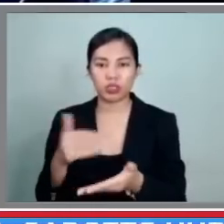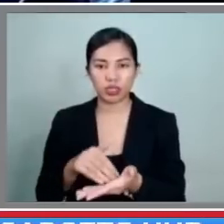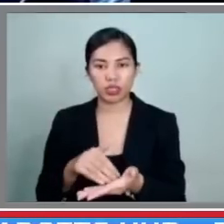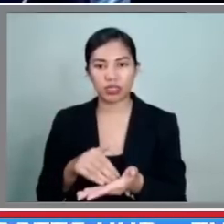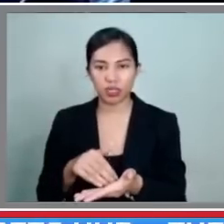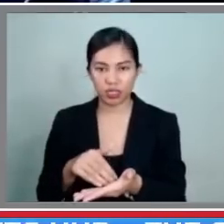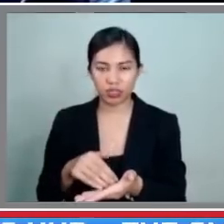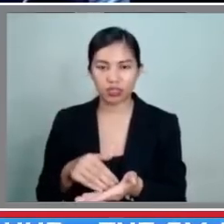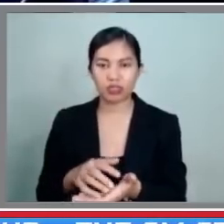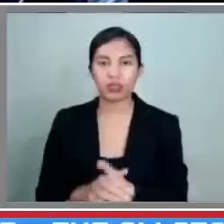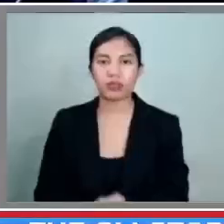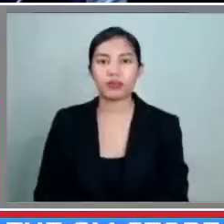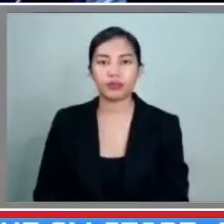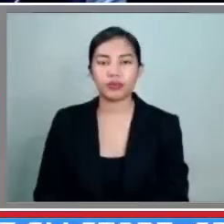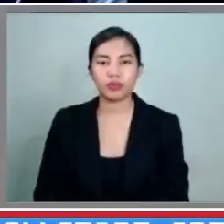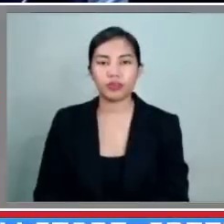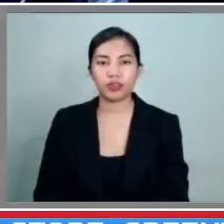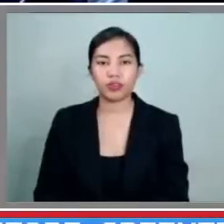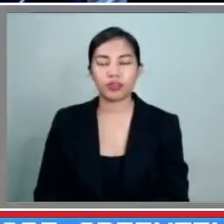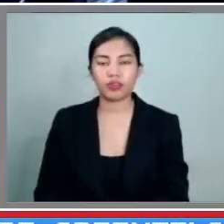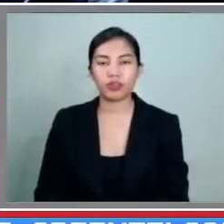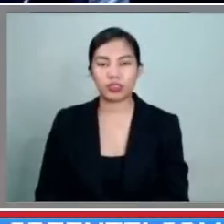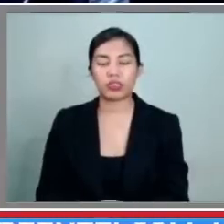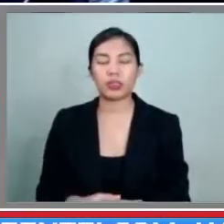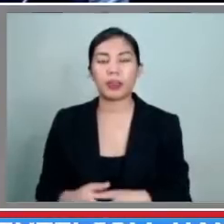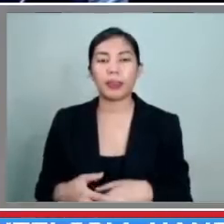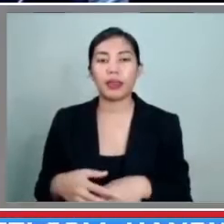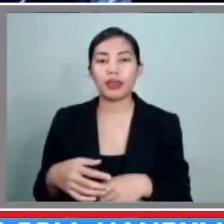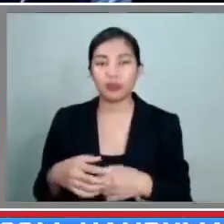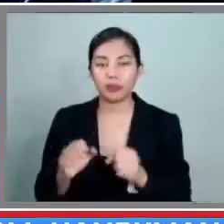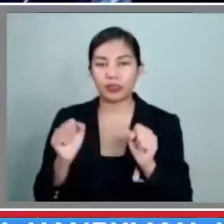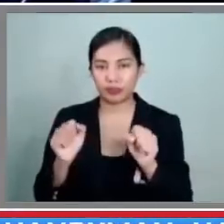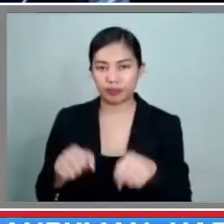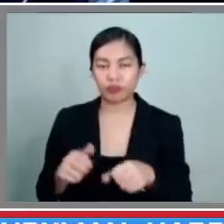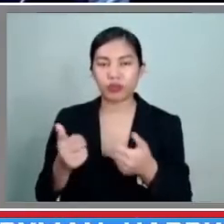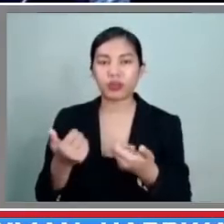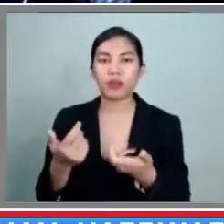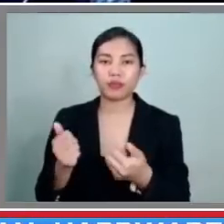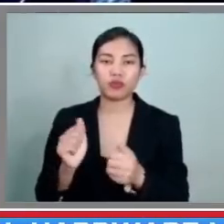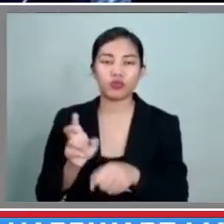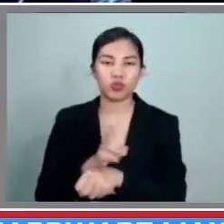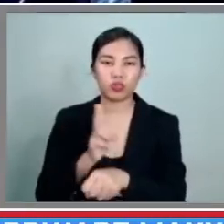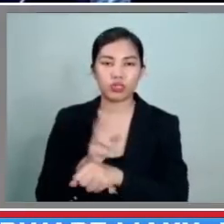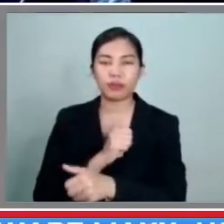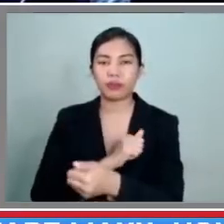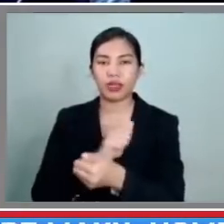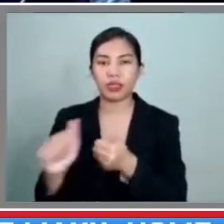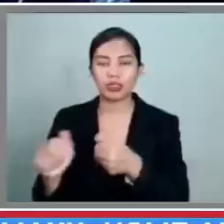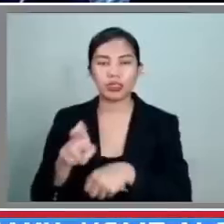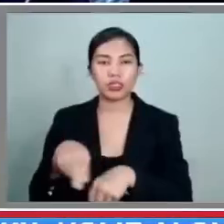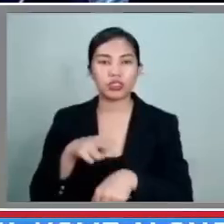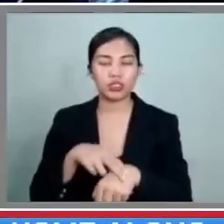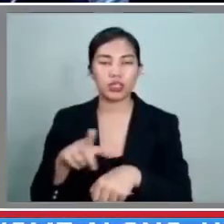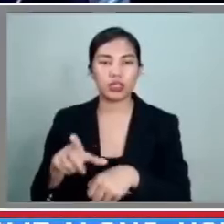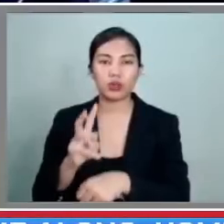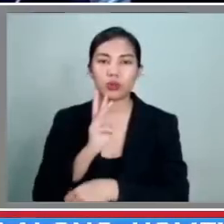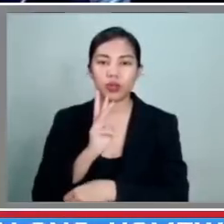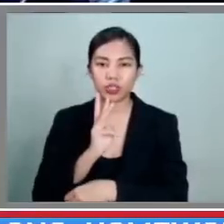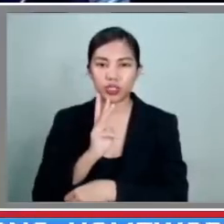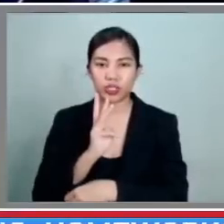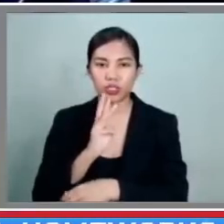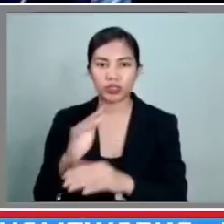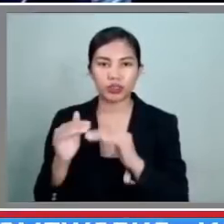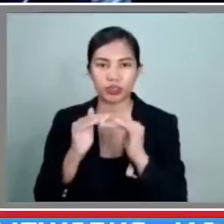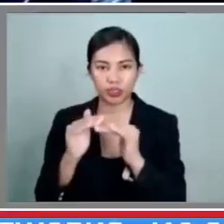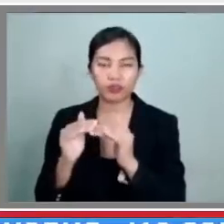sa domestic water supply at ito naman po ay pasado sa national water for drinking national standard for drinking water.